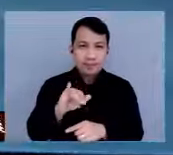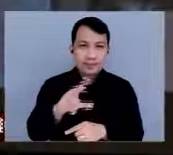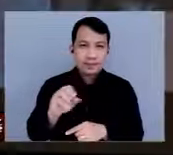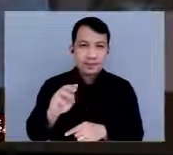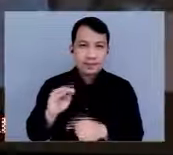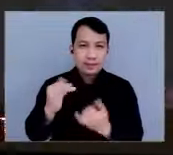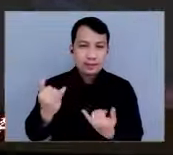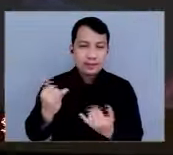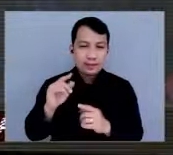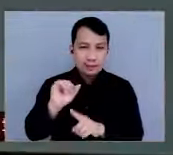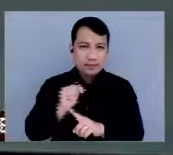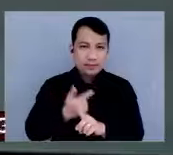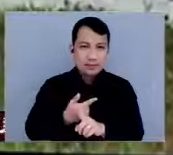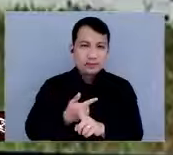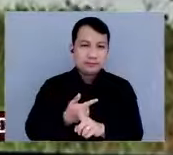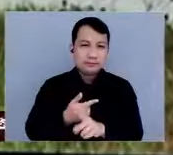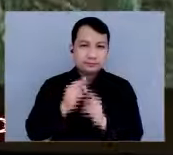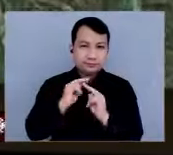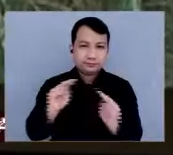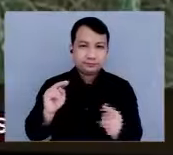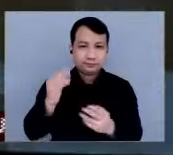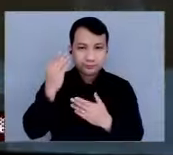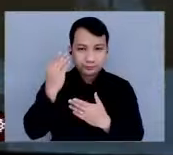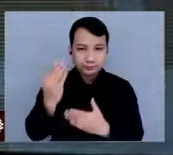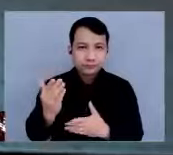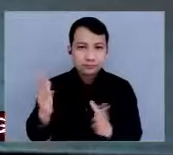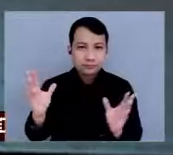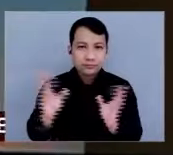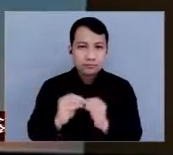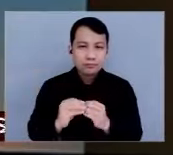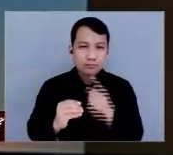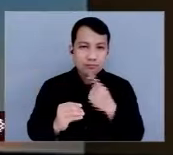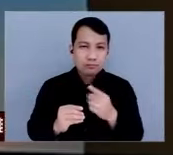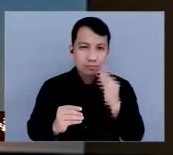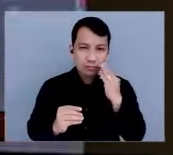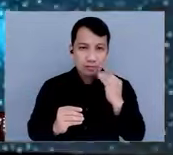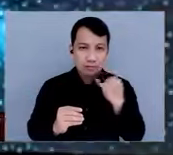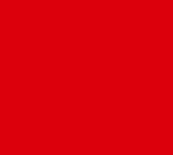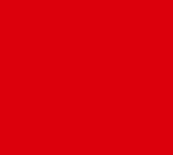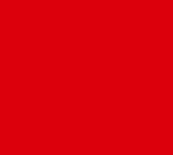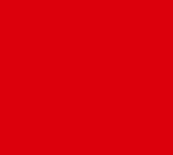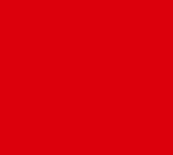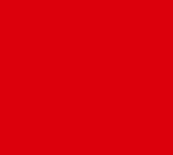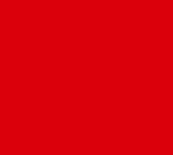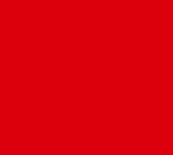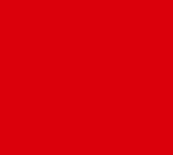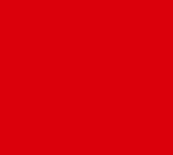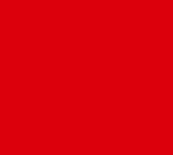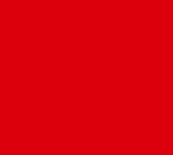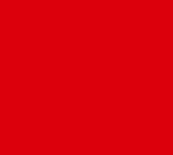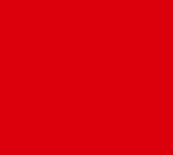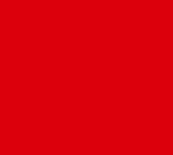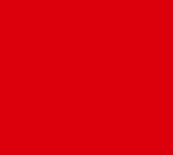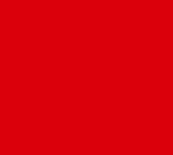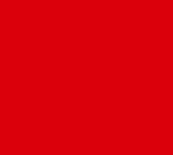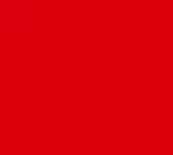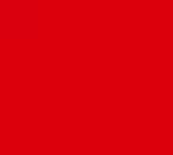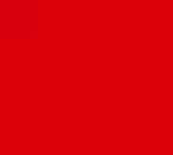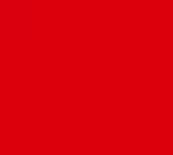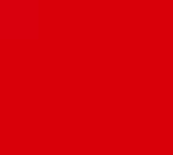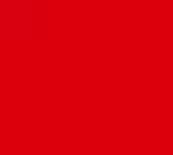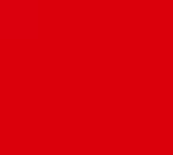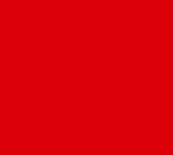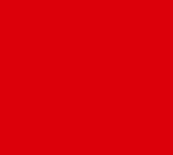August nagbabalita mula sa frontline MJ marfi news 5 mga kapatid Jan